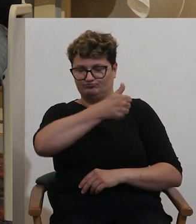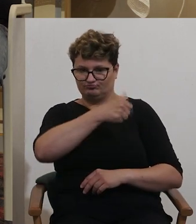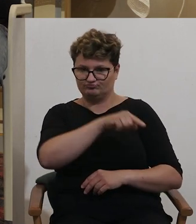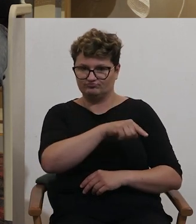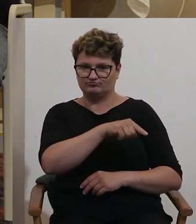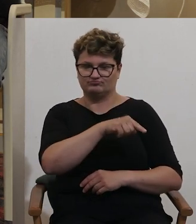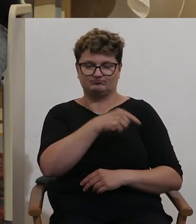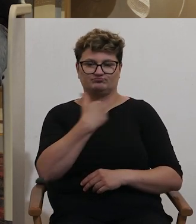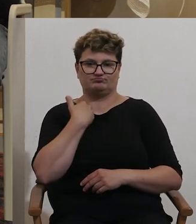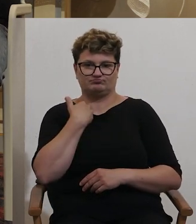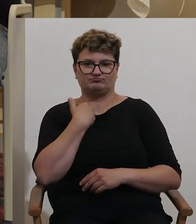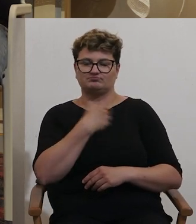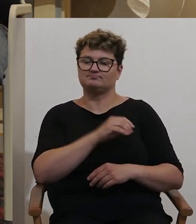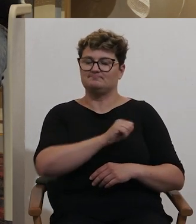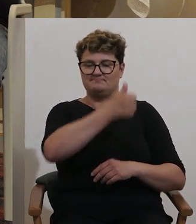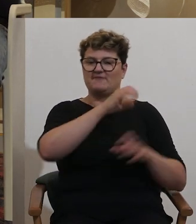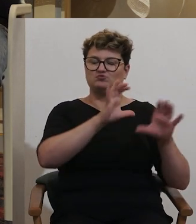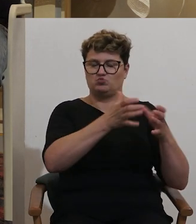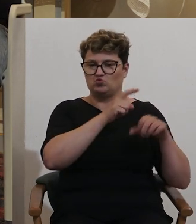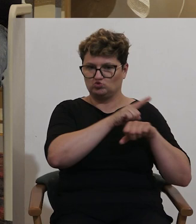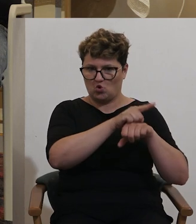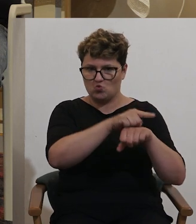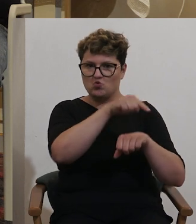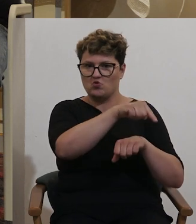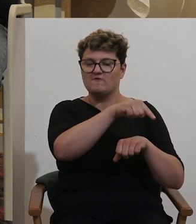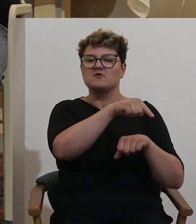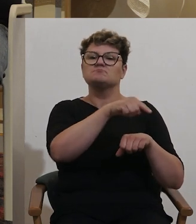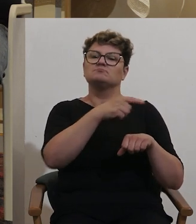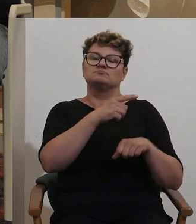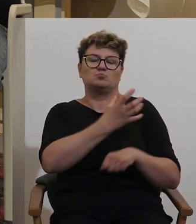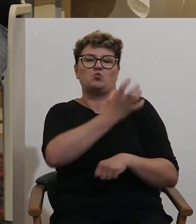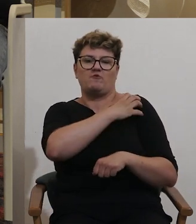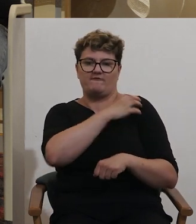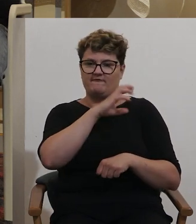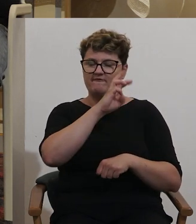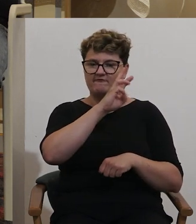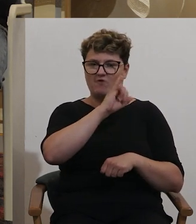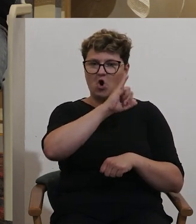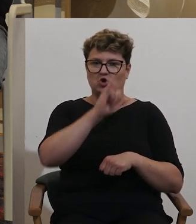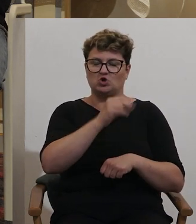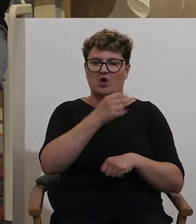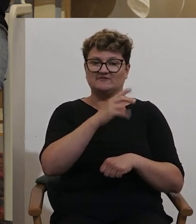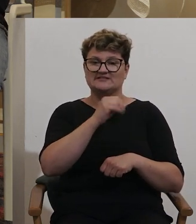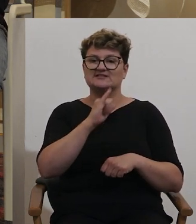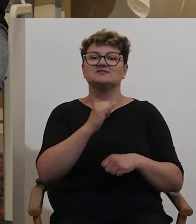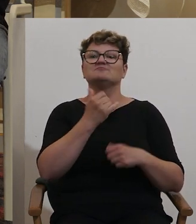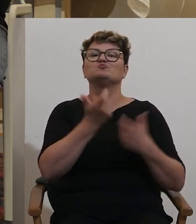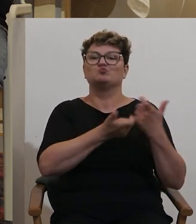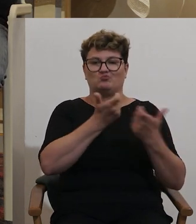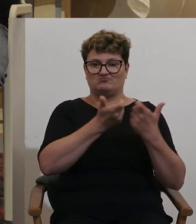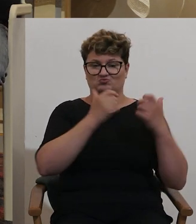ówczesny dowódca tego pierwszego pułku czołgów, pułkownik Wojnowski, leżał zupełnie pijany w